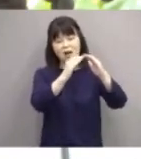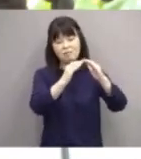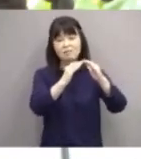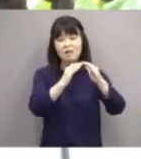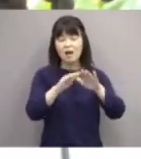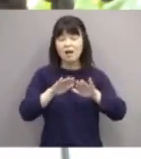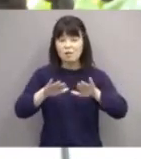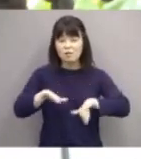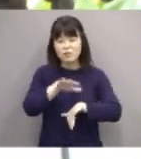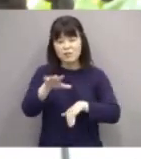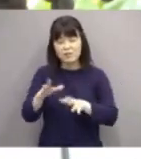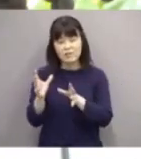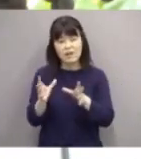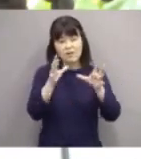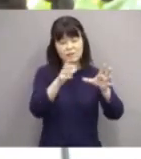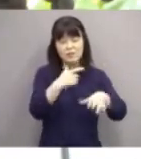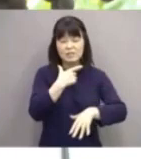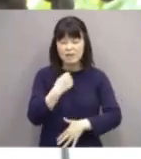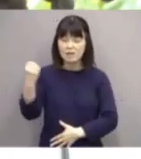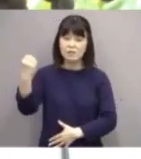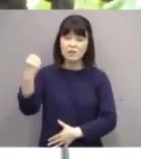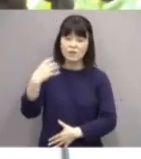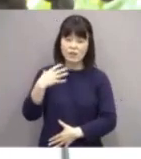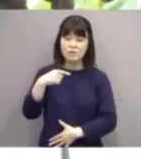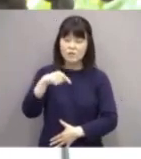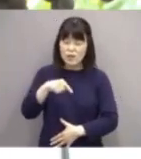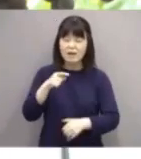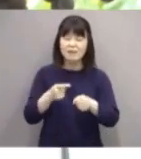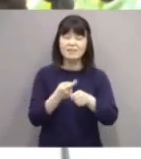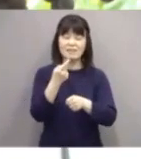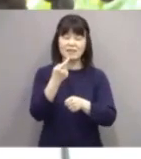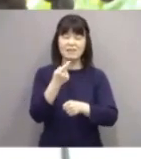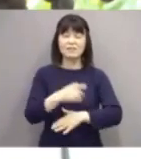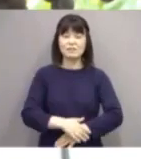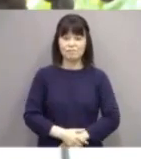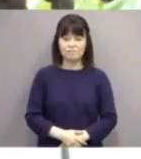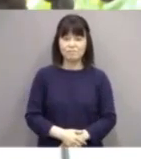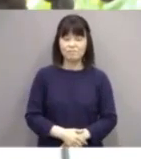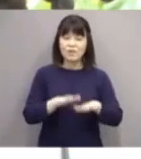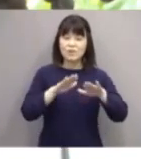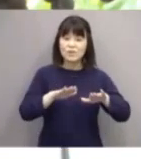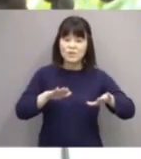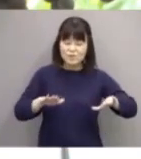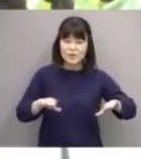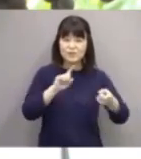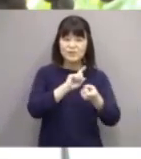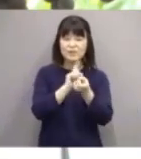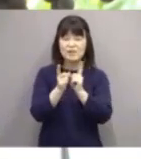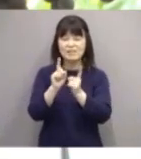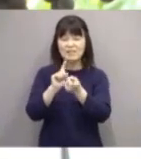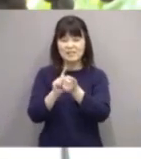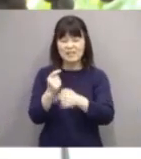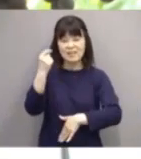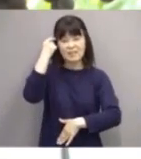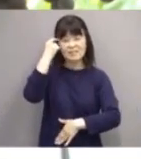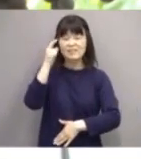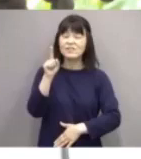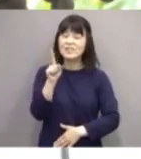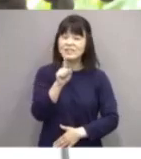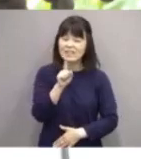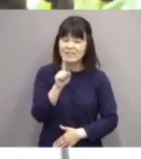っといっぺん遊びに来させてくれと、それがきっかけですね。はい、 子どもたちと接する中でどんなことを感じてます